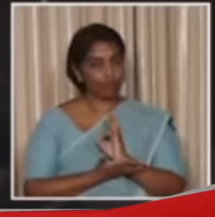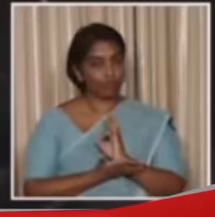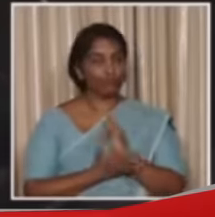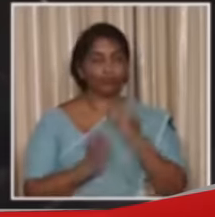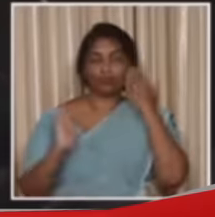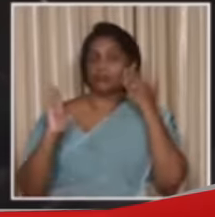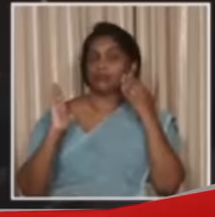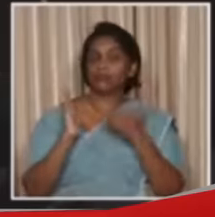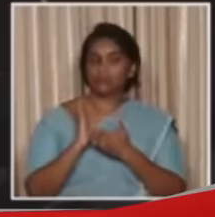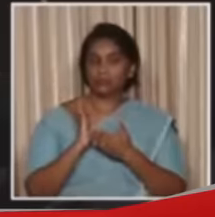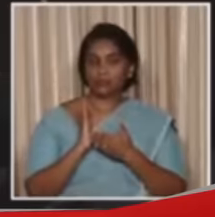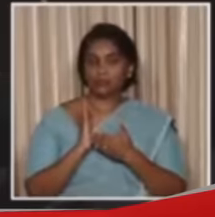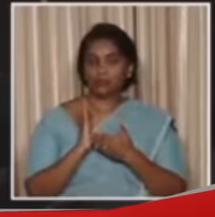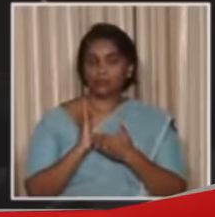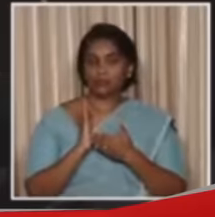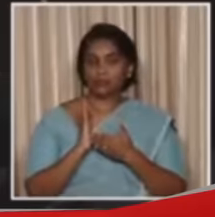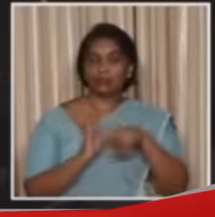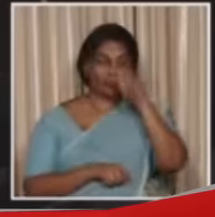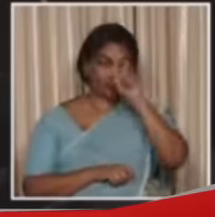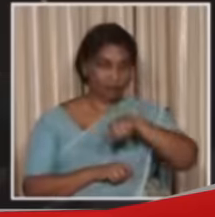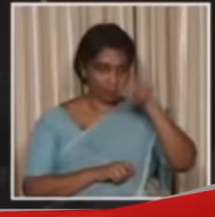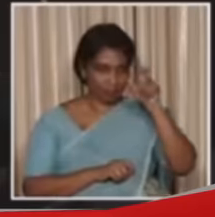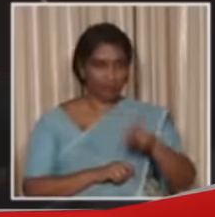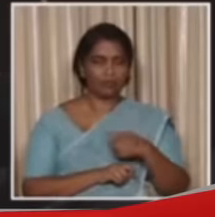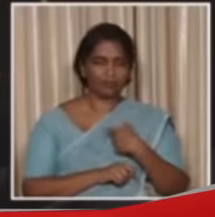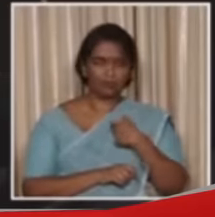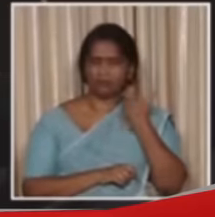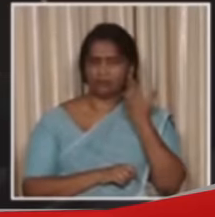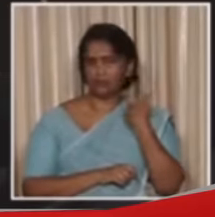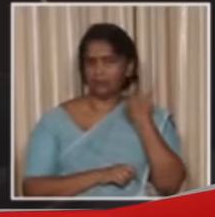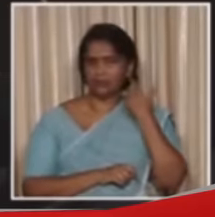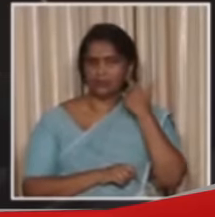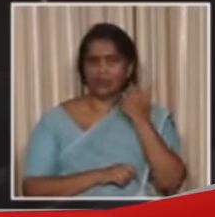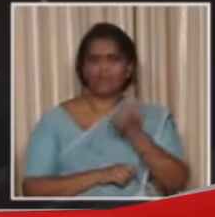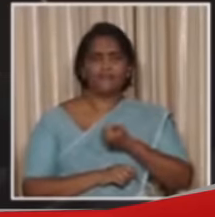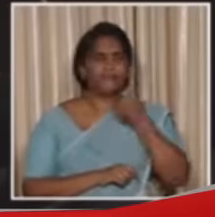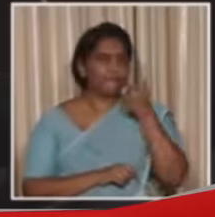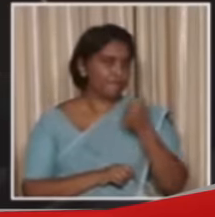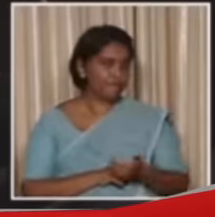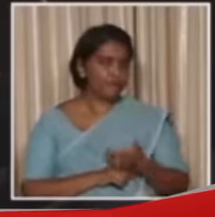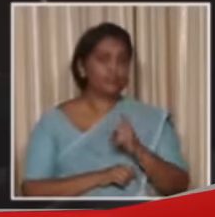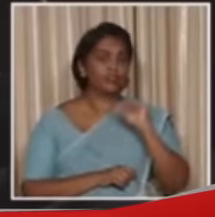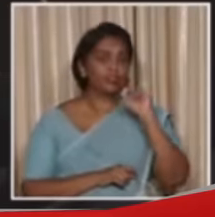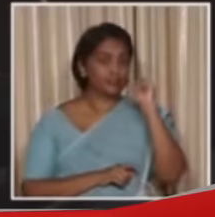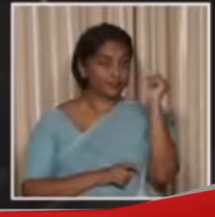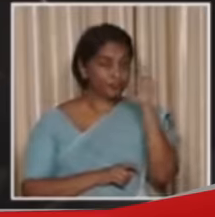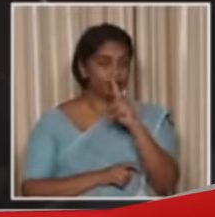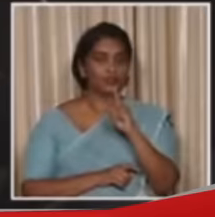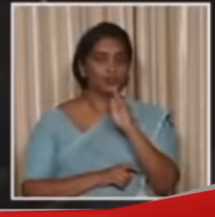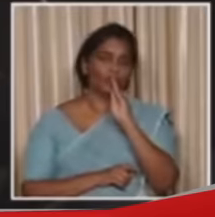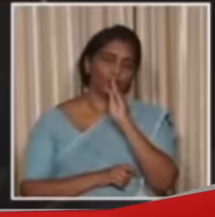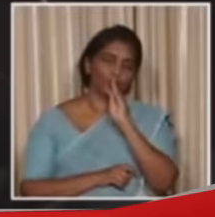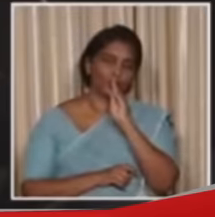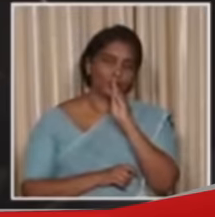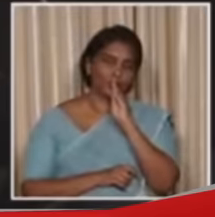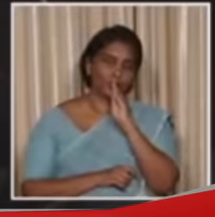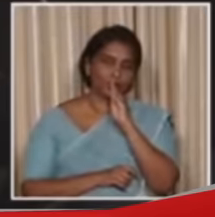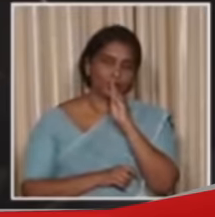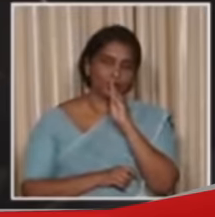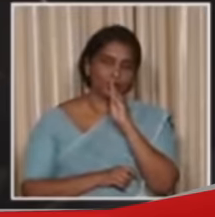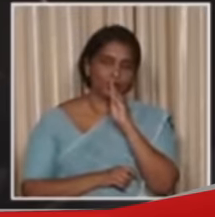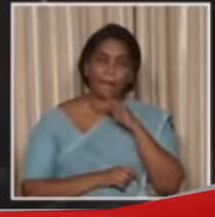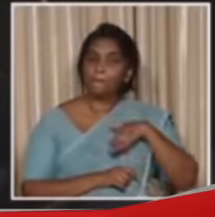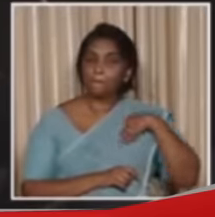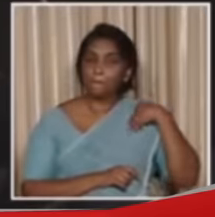ඉන්න අය මම හිතන්නේ වැදගත් ඉස්සෙල්ලාම අදුමතරමේ